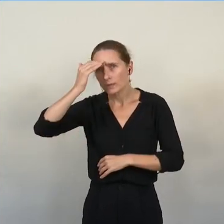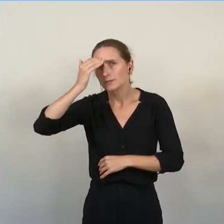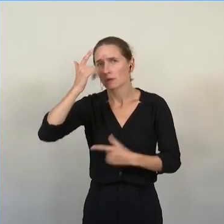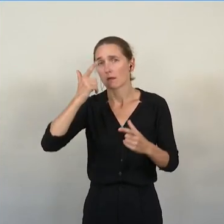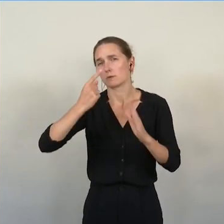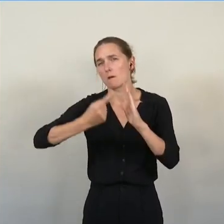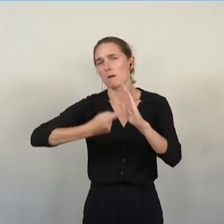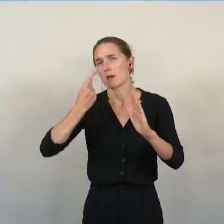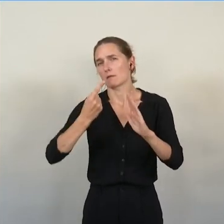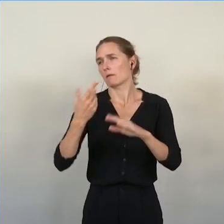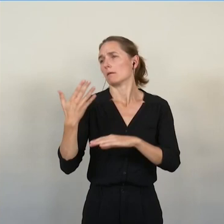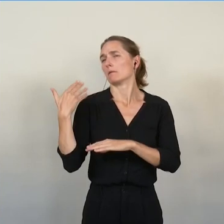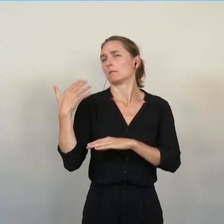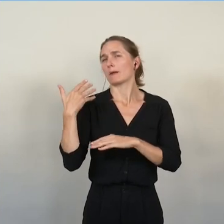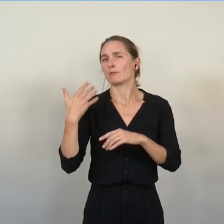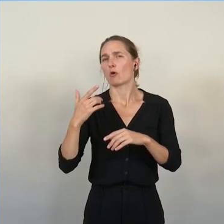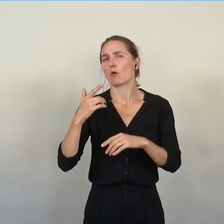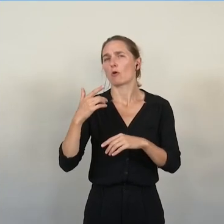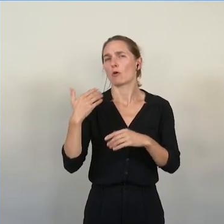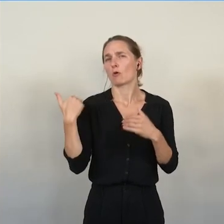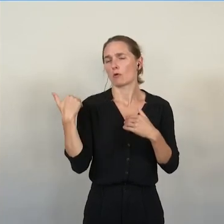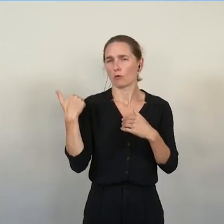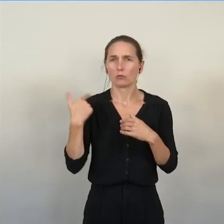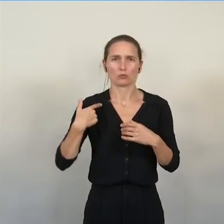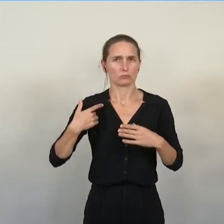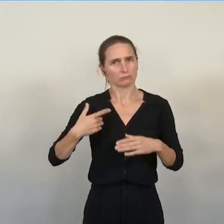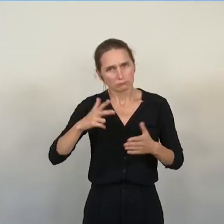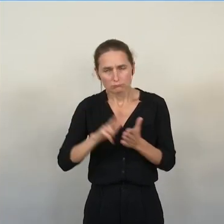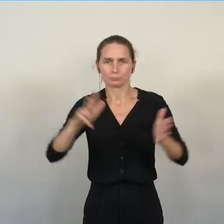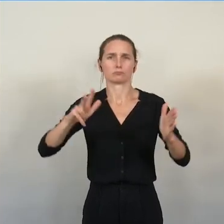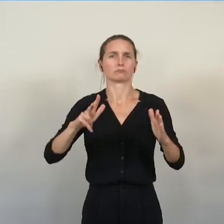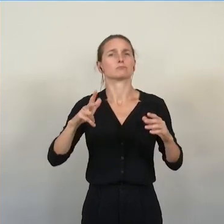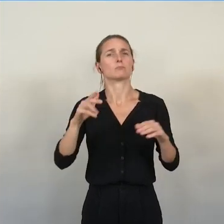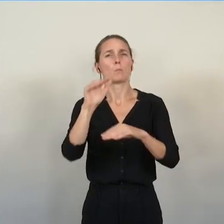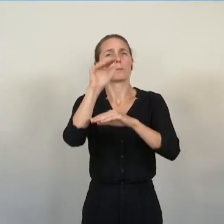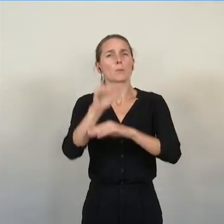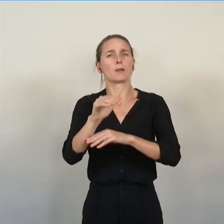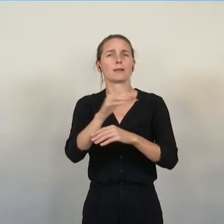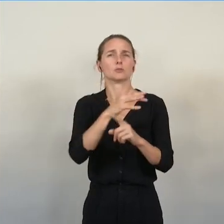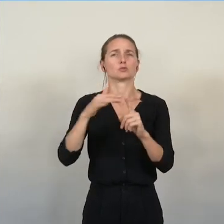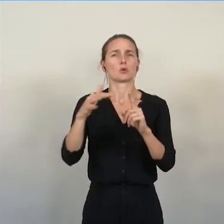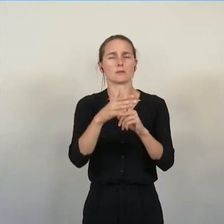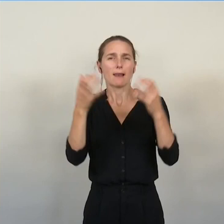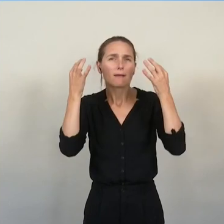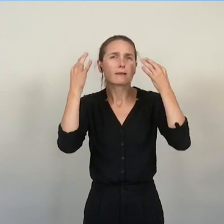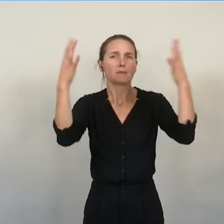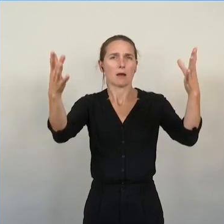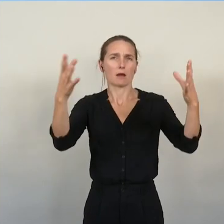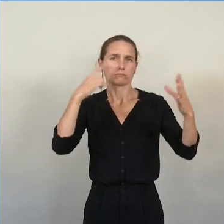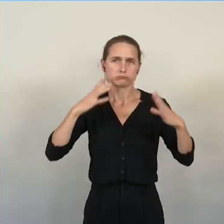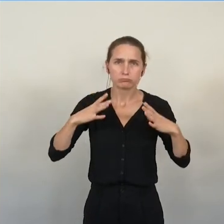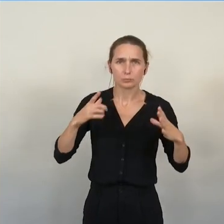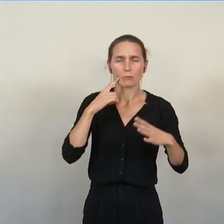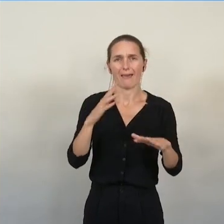dernier adopter un bouclier social et climatique qui comporte un engagement fort sur le renforcement et la diversification des actions de lutte contre la